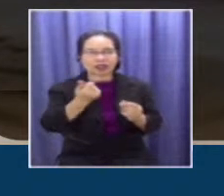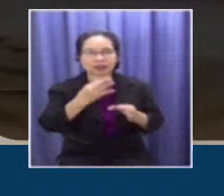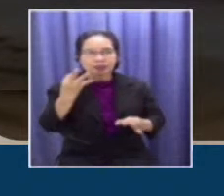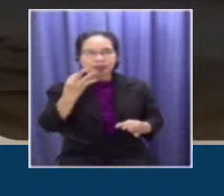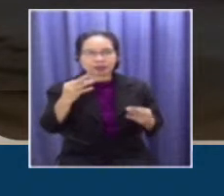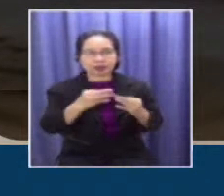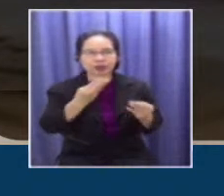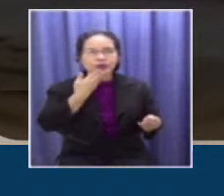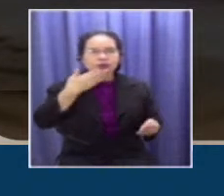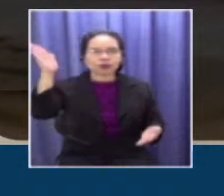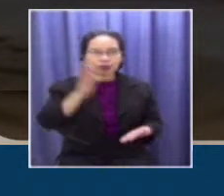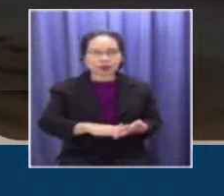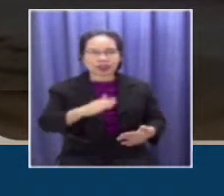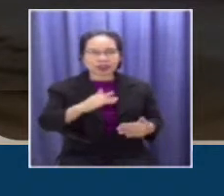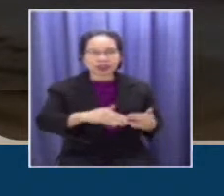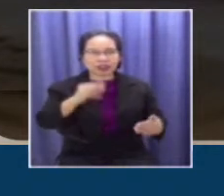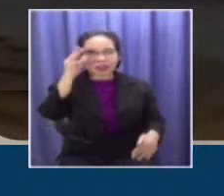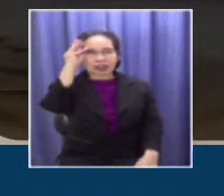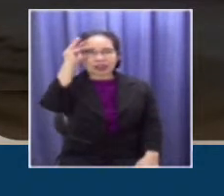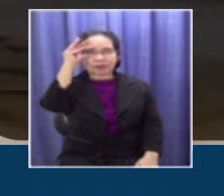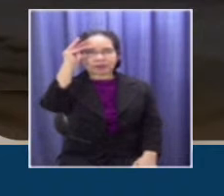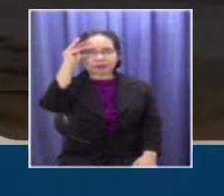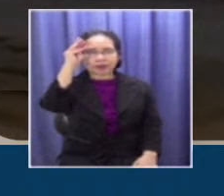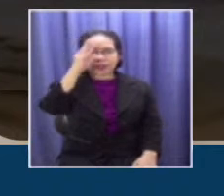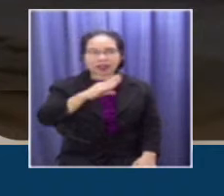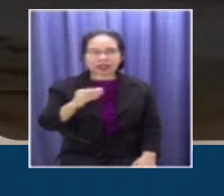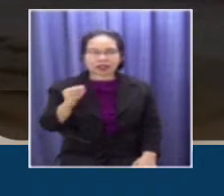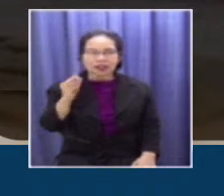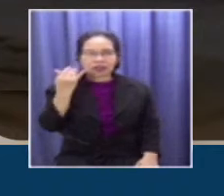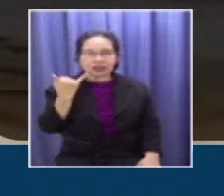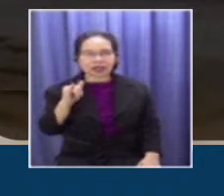na wabɛhyɛne mu tena hɔ